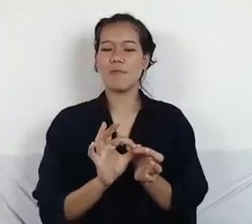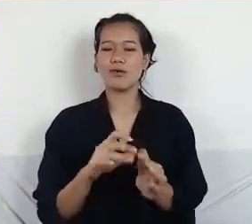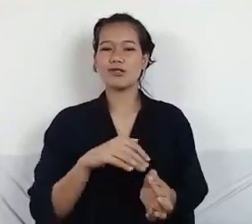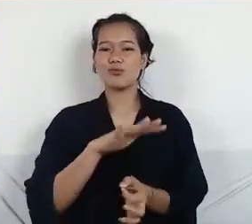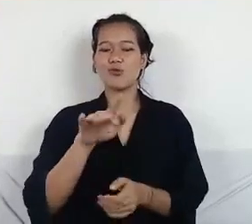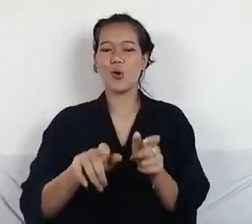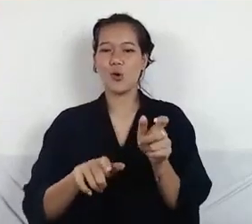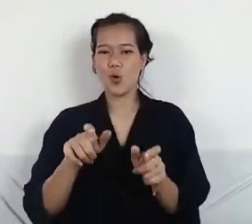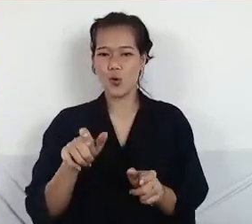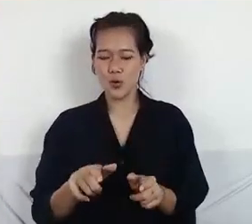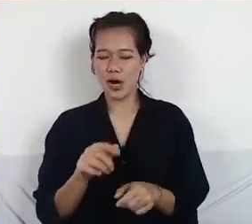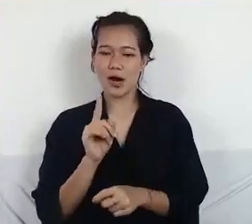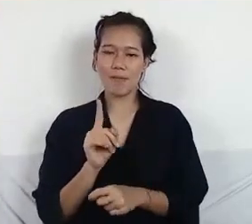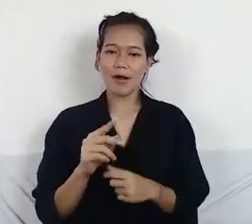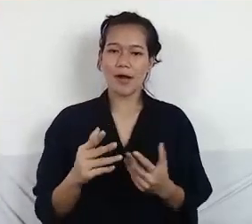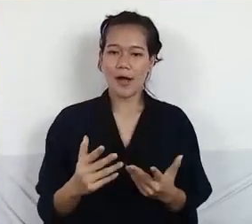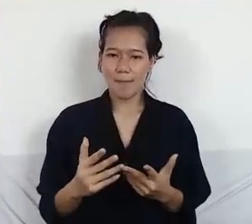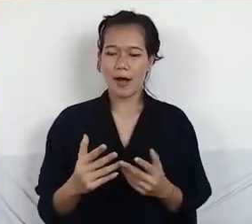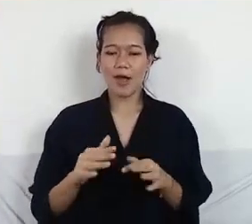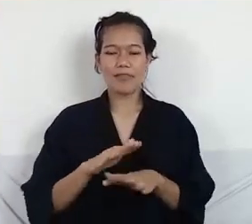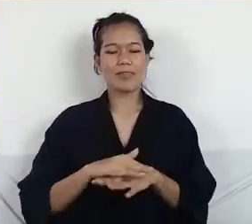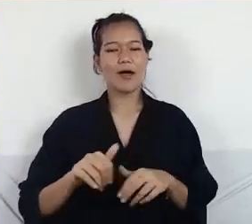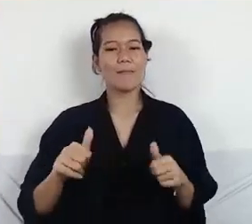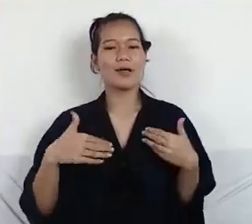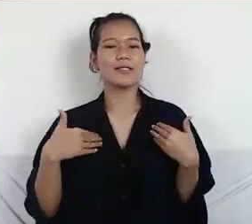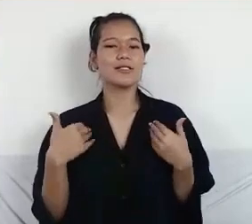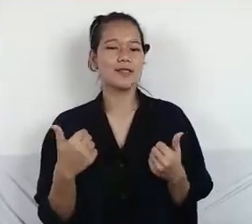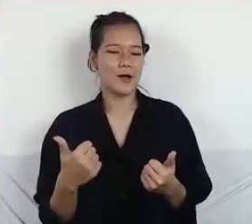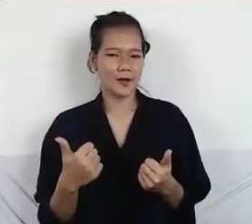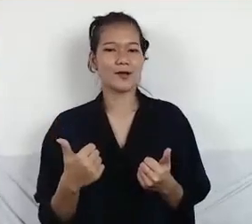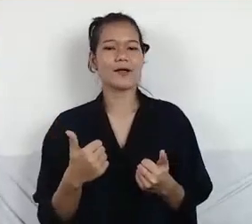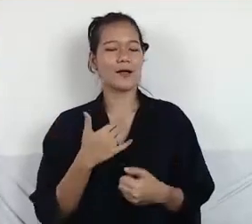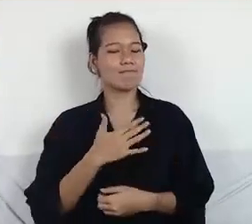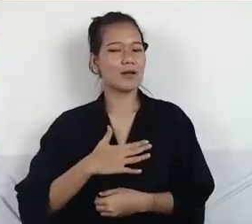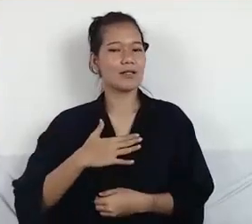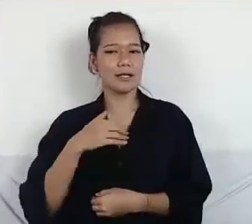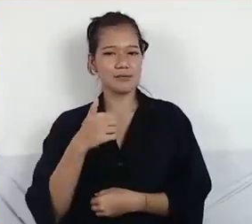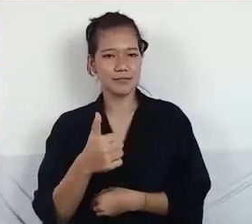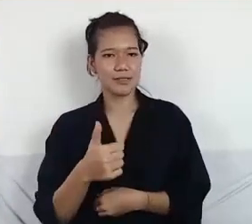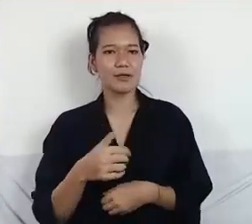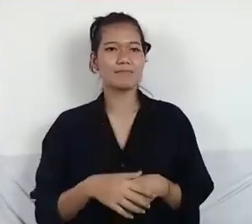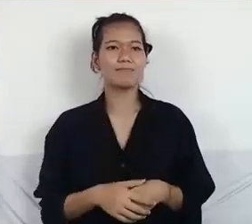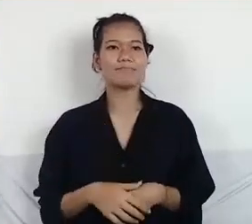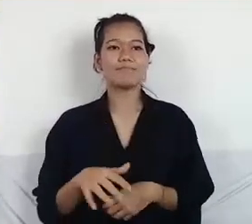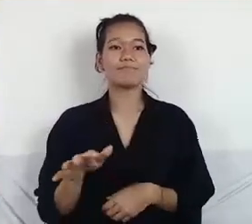pihak sehingga damai sejahtera dapat dirasakan.